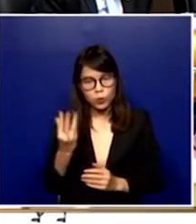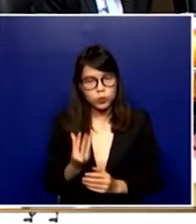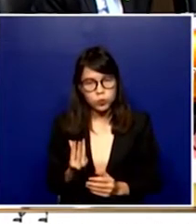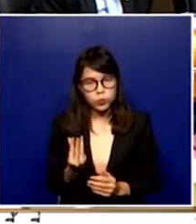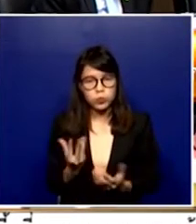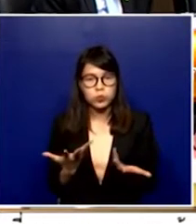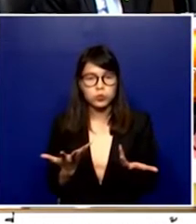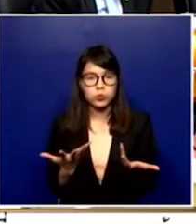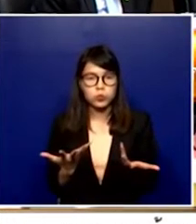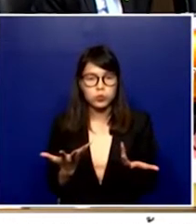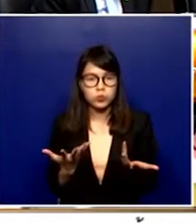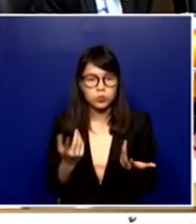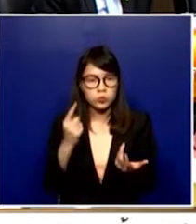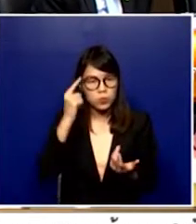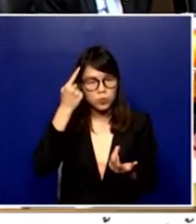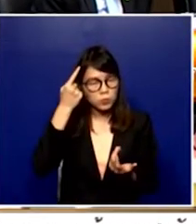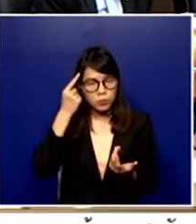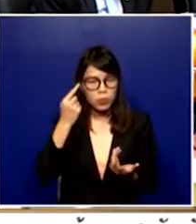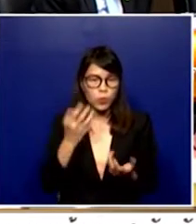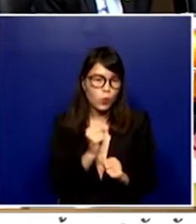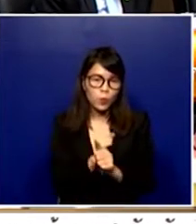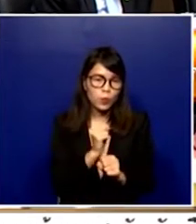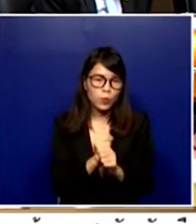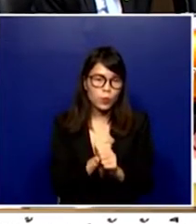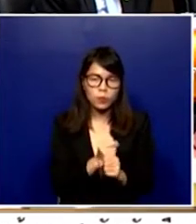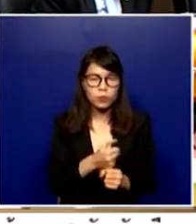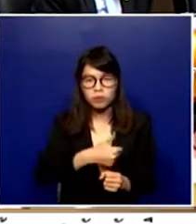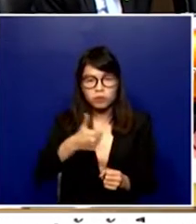ไม่ทาบวท่านไปโหนอะไรมาเยอะแยะมากมหรอเปลา